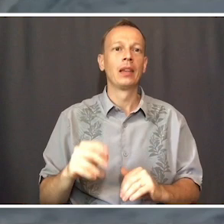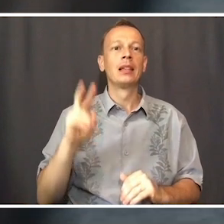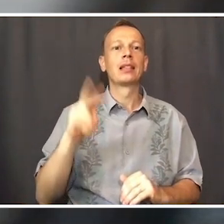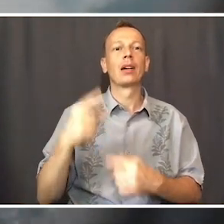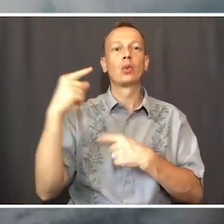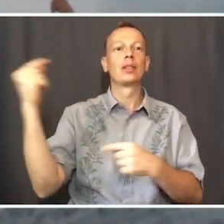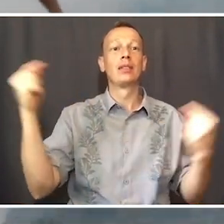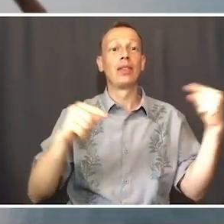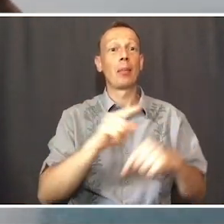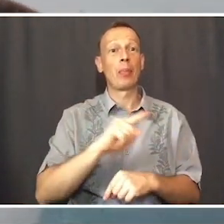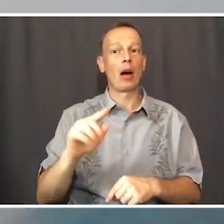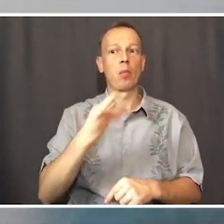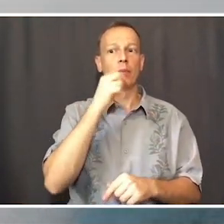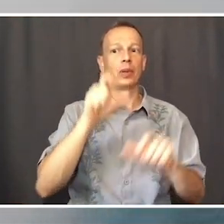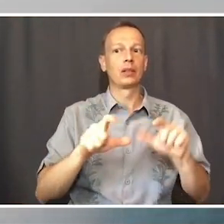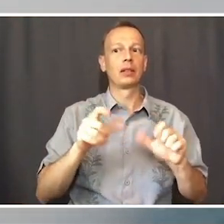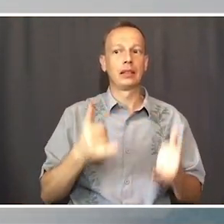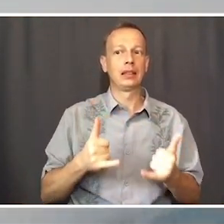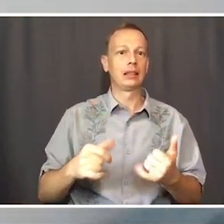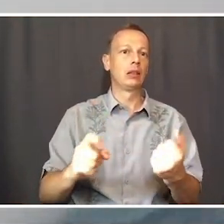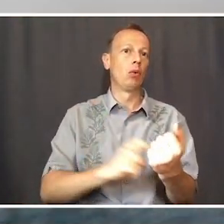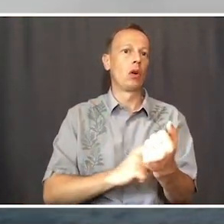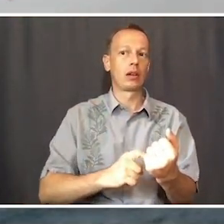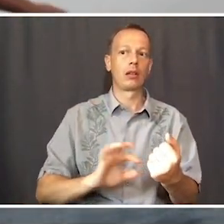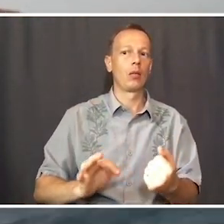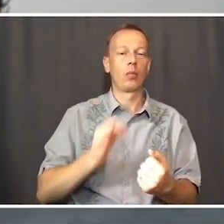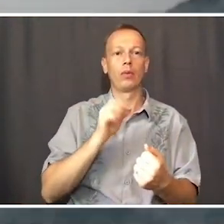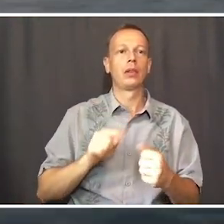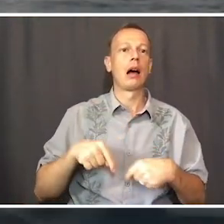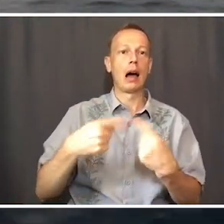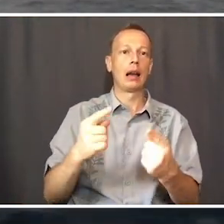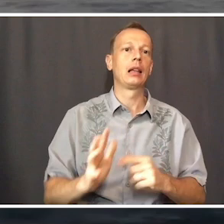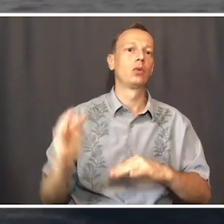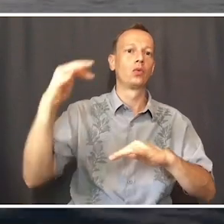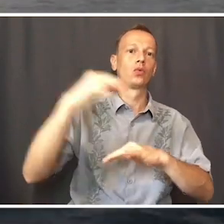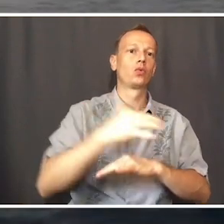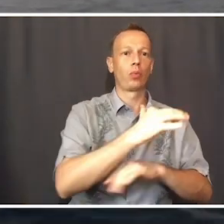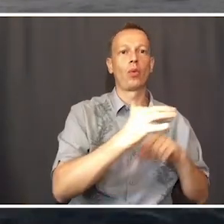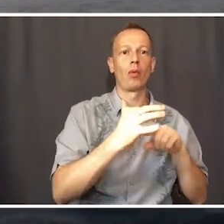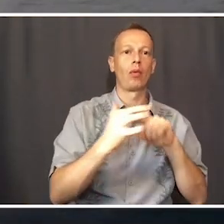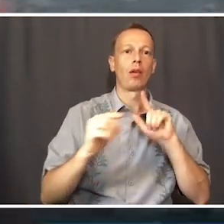cela profite bien aux locaux qui peuvent continuer de dompter la mâchoire de la passe de Hawaï.